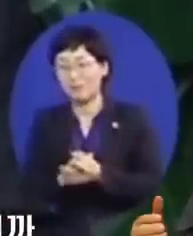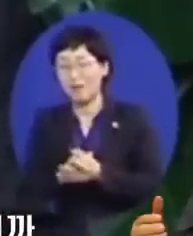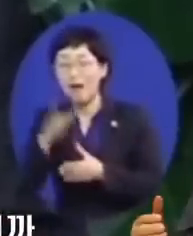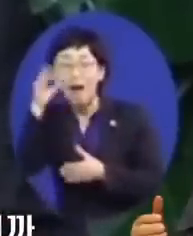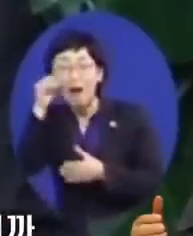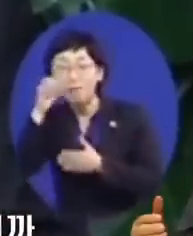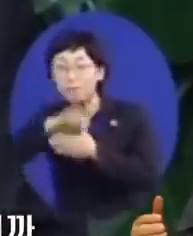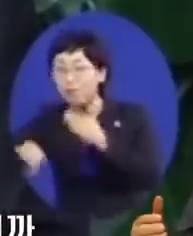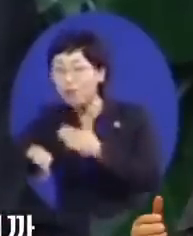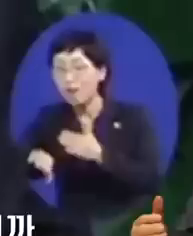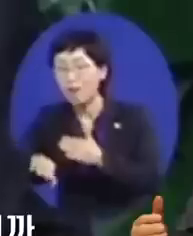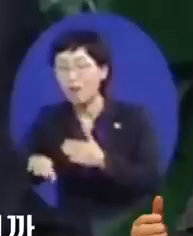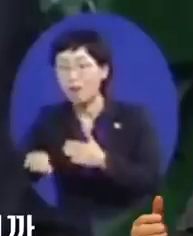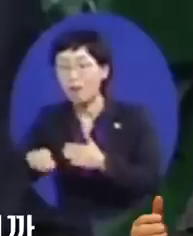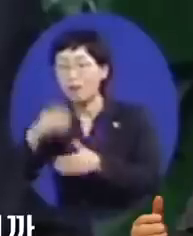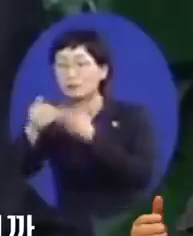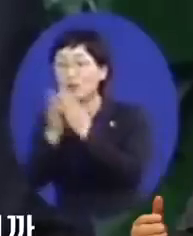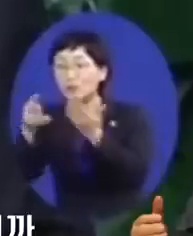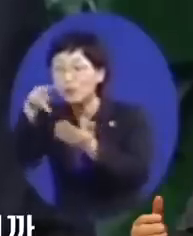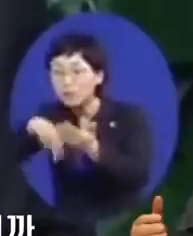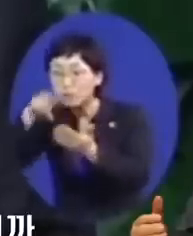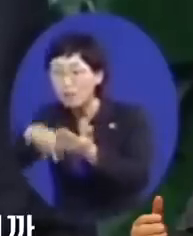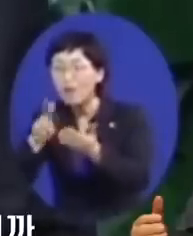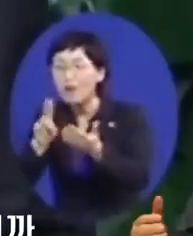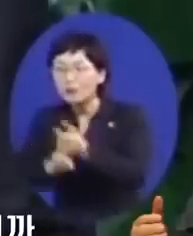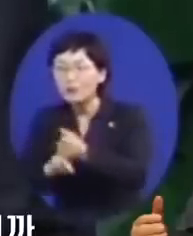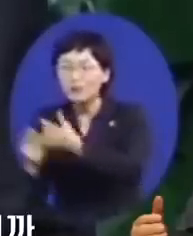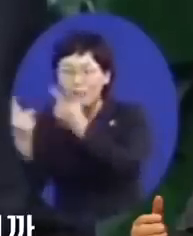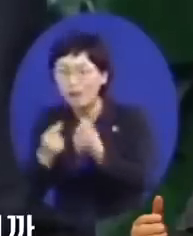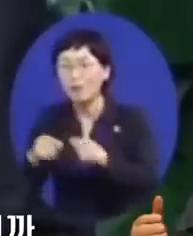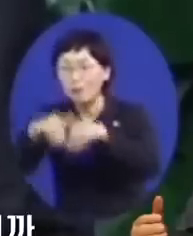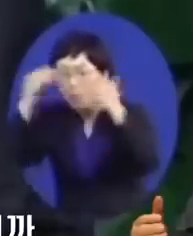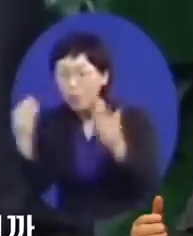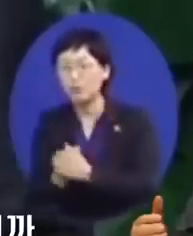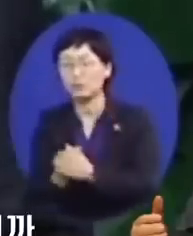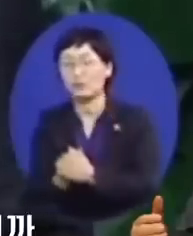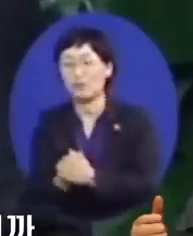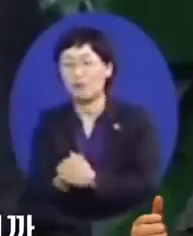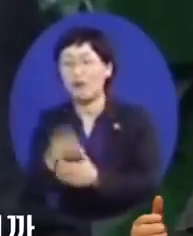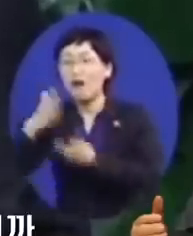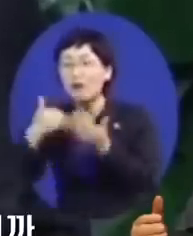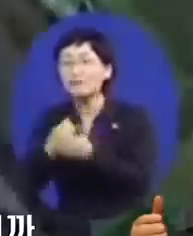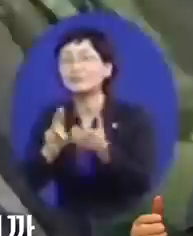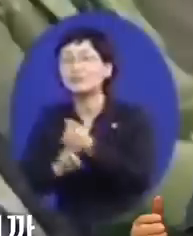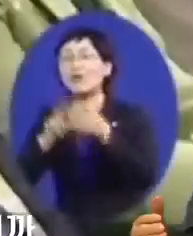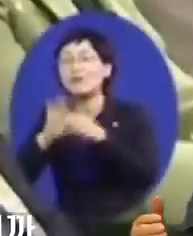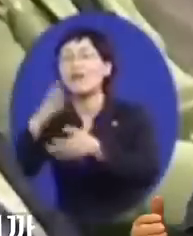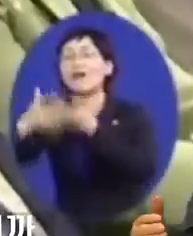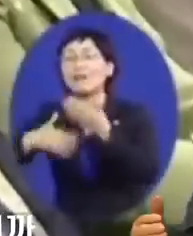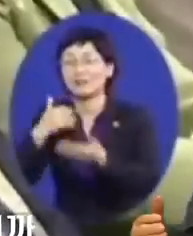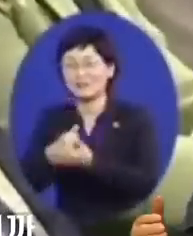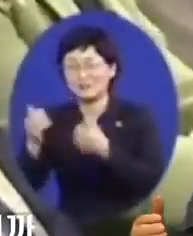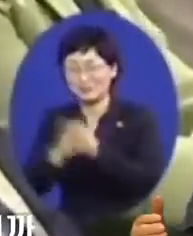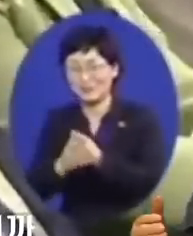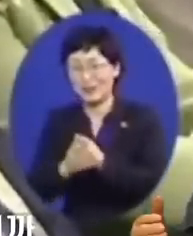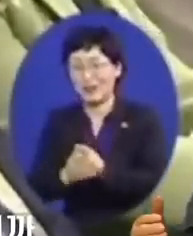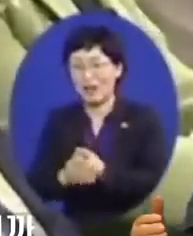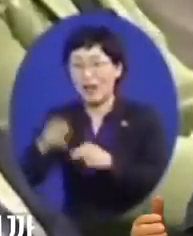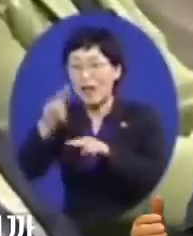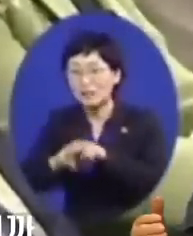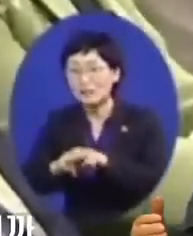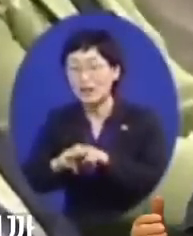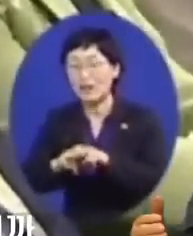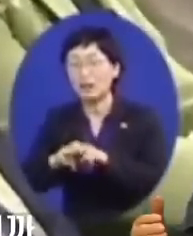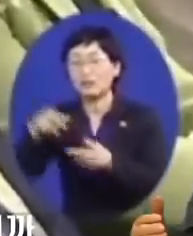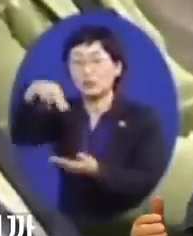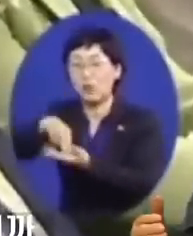성경은 펼치면 모두 기적인 것입니다. 하나님은 기적적인 하나님이기 때문에 앉아도 기적이요,